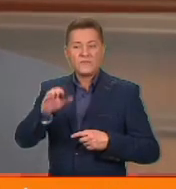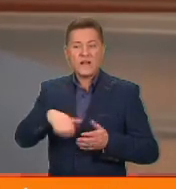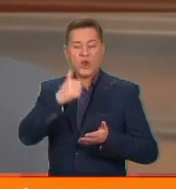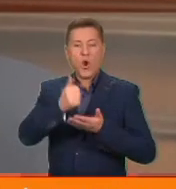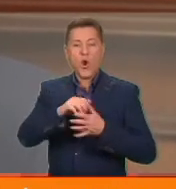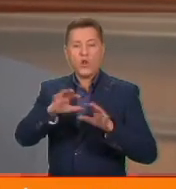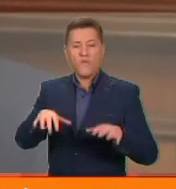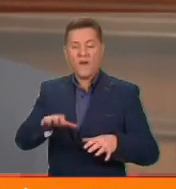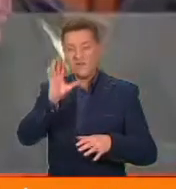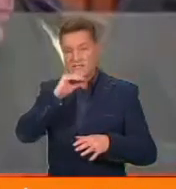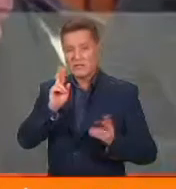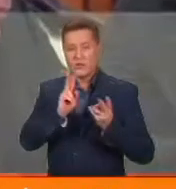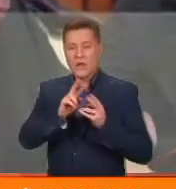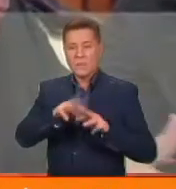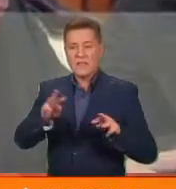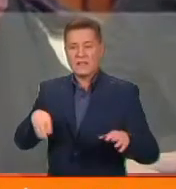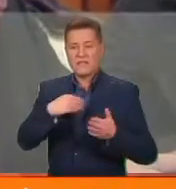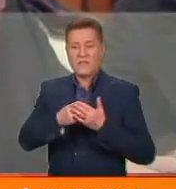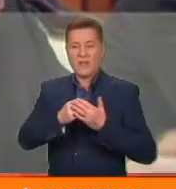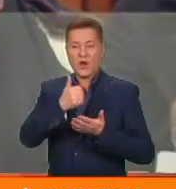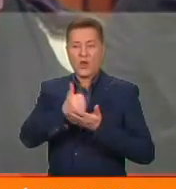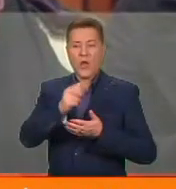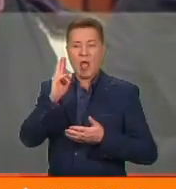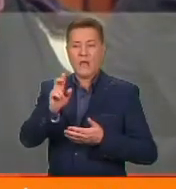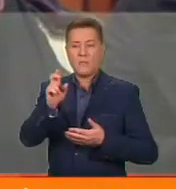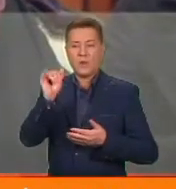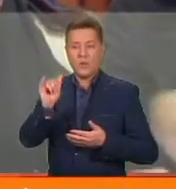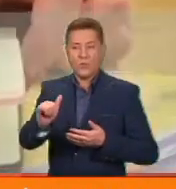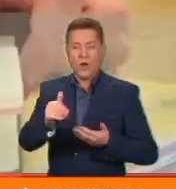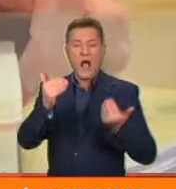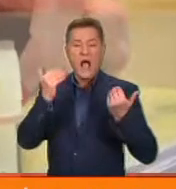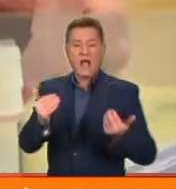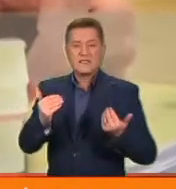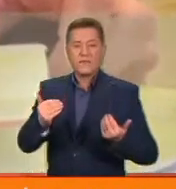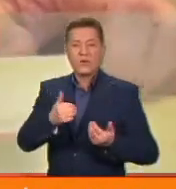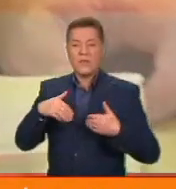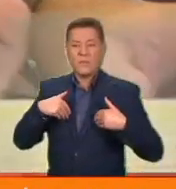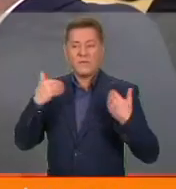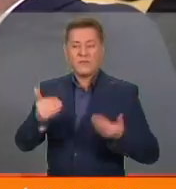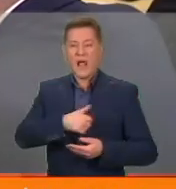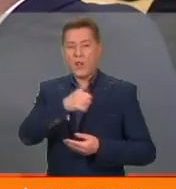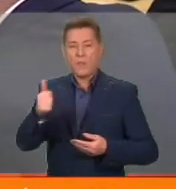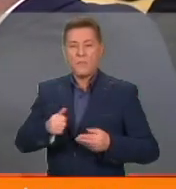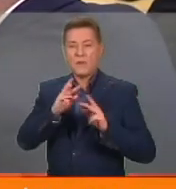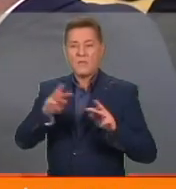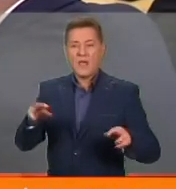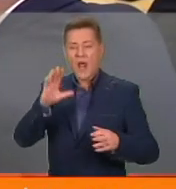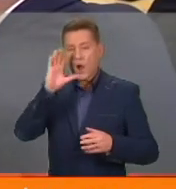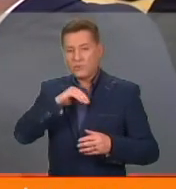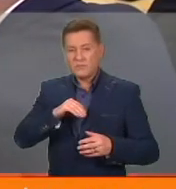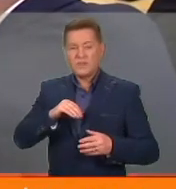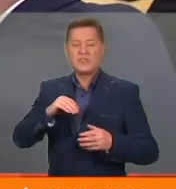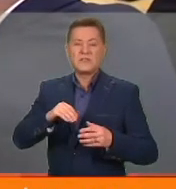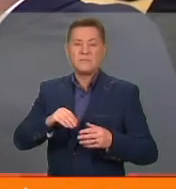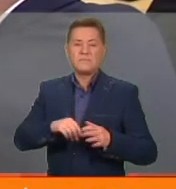вже встиг зустрітися з міністром фінансів і головою НБУ. А сьогодні привітав прем'єра з успішним запуском